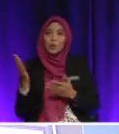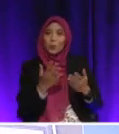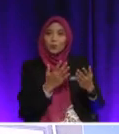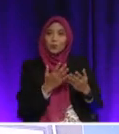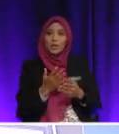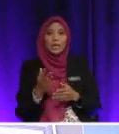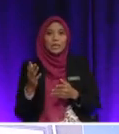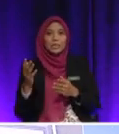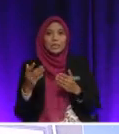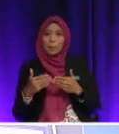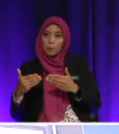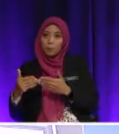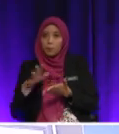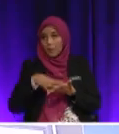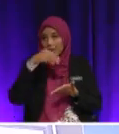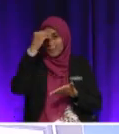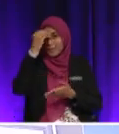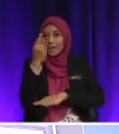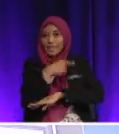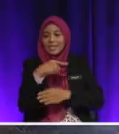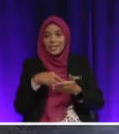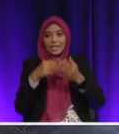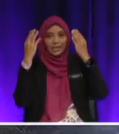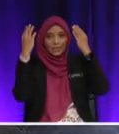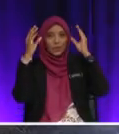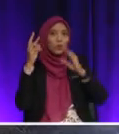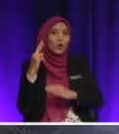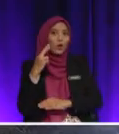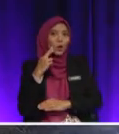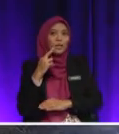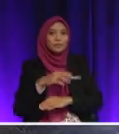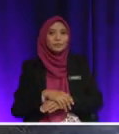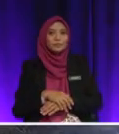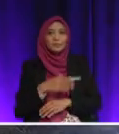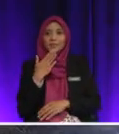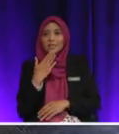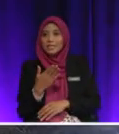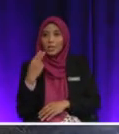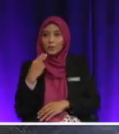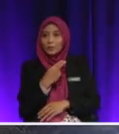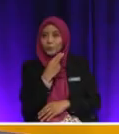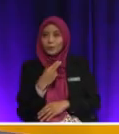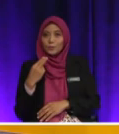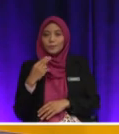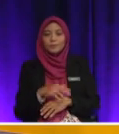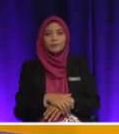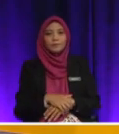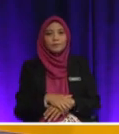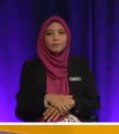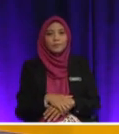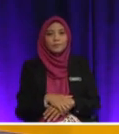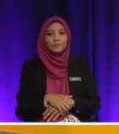pembelajaran pada hari ini kita sama-sama Oke terima kasih Yuk kita pergi pada yang seterusnya